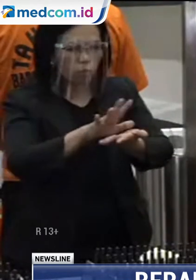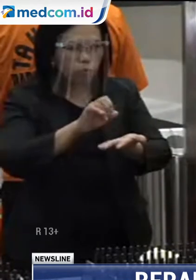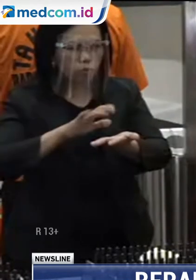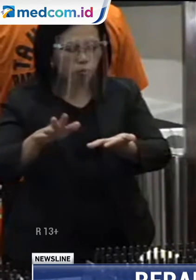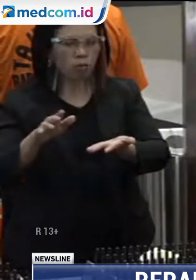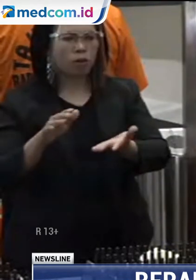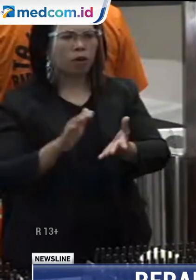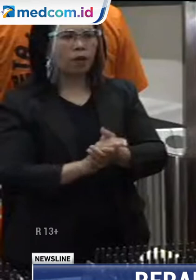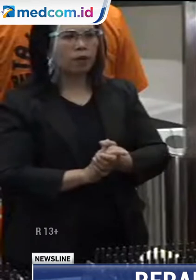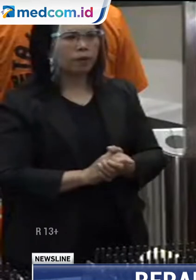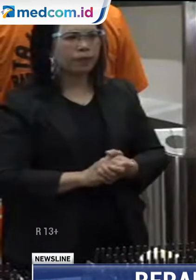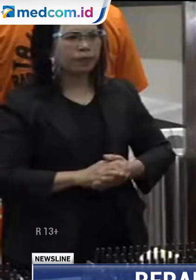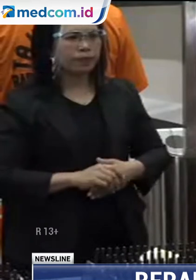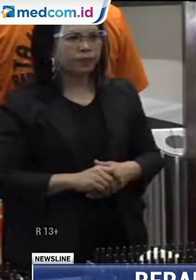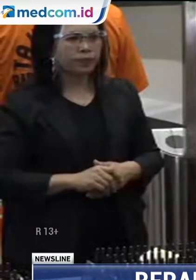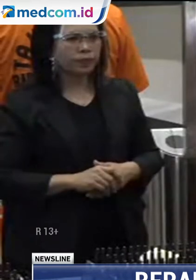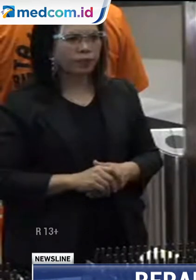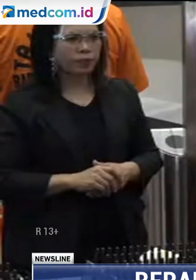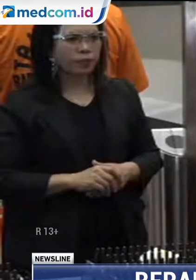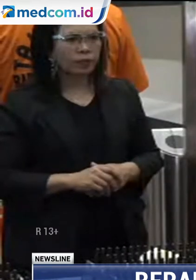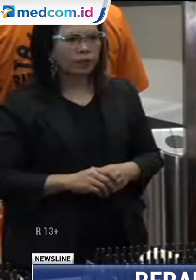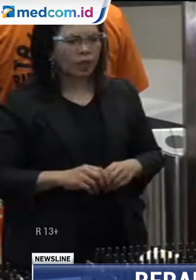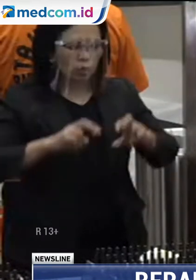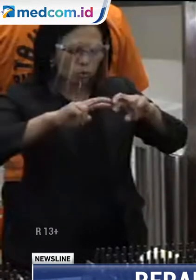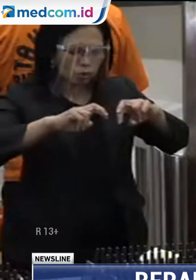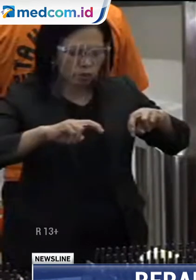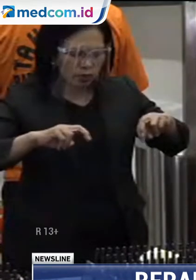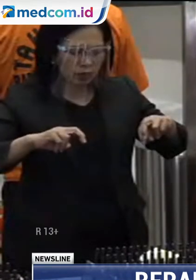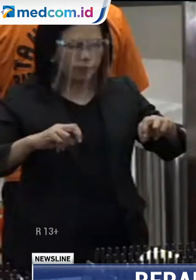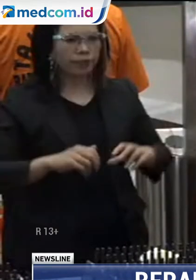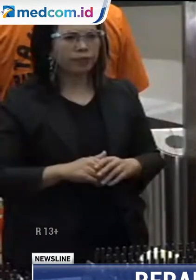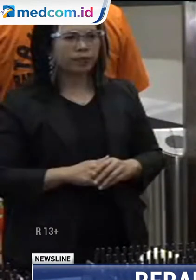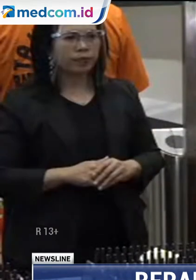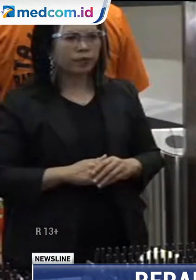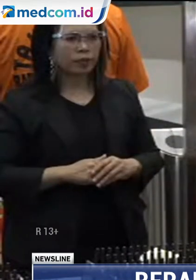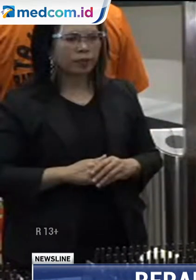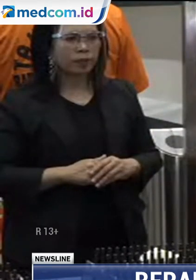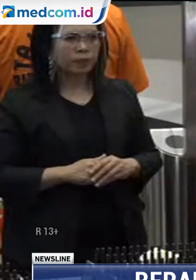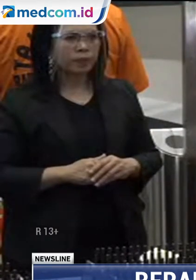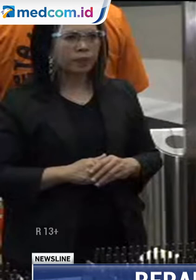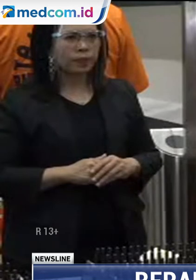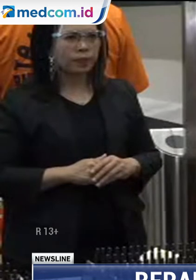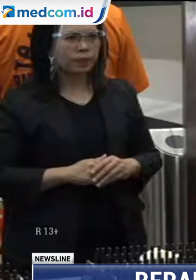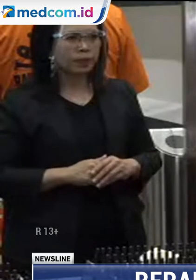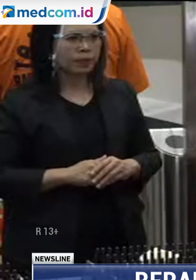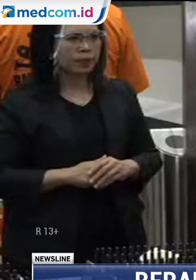penagihan atau collection. Jadi utuh, tidak parsial melihat